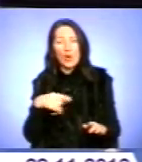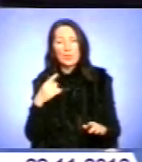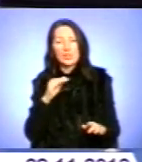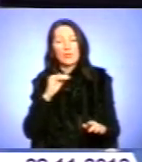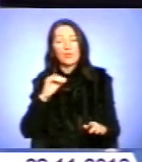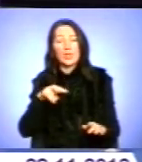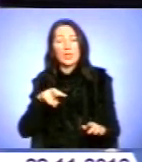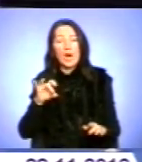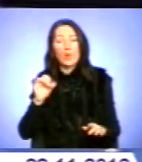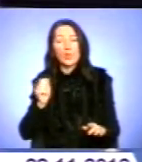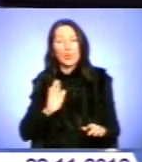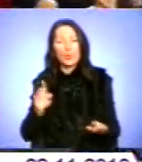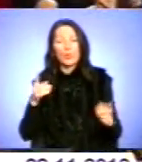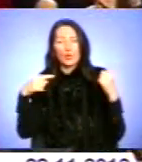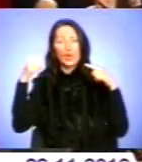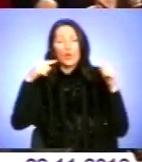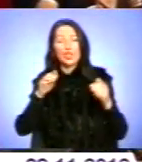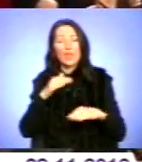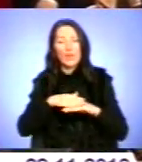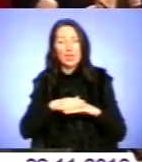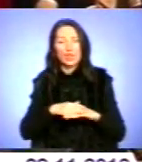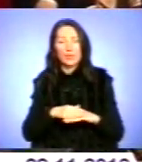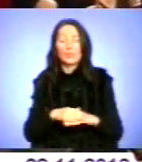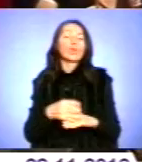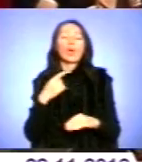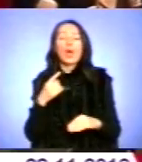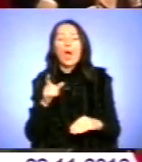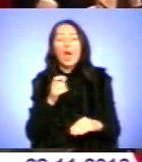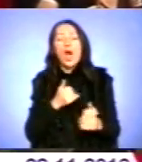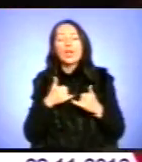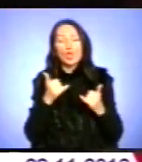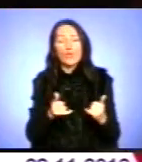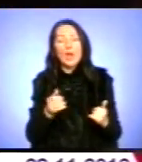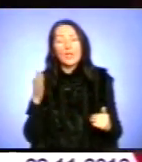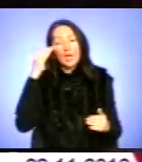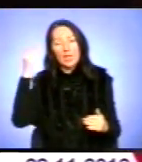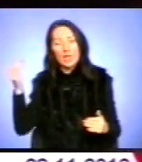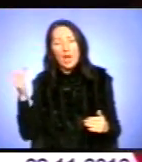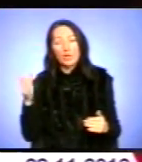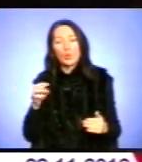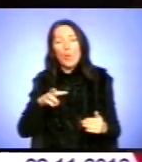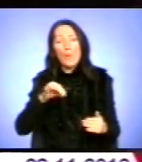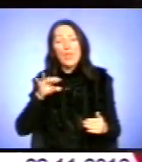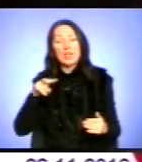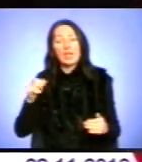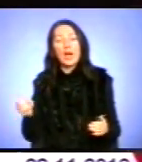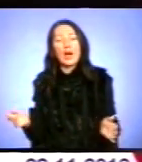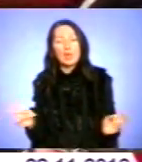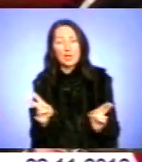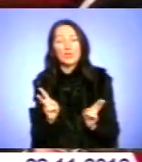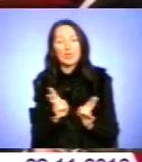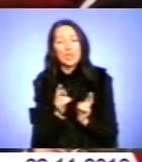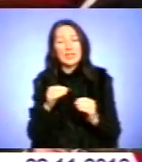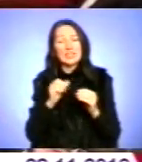творчий вечір. Деталі у сюжеті. Востаннє шанувальники таланту Леоніда Міллера збиралися разом 10 років тому. Нині прийшли